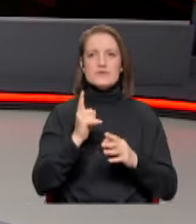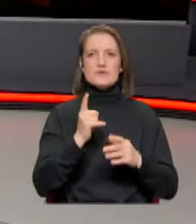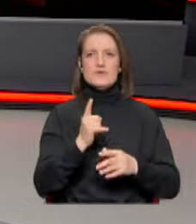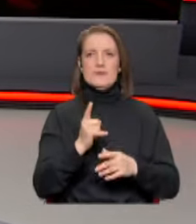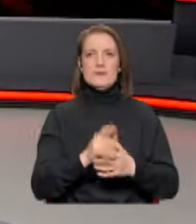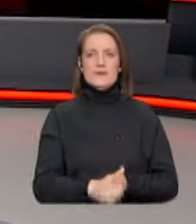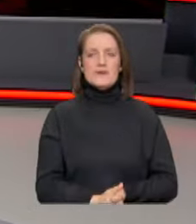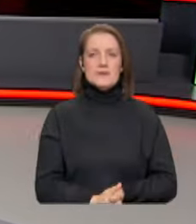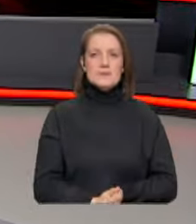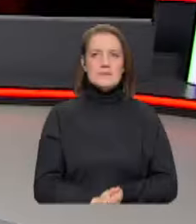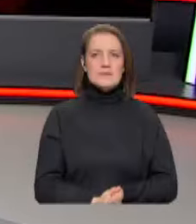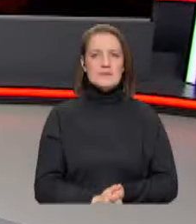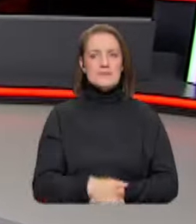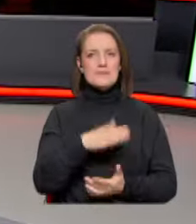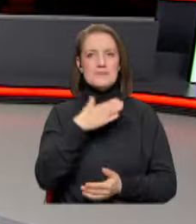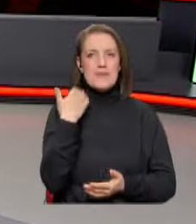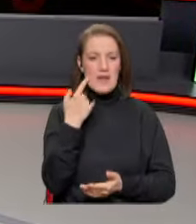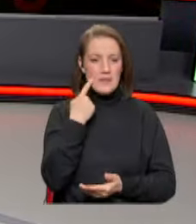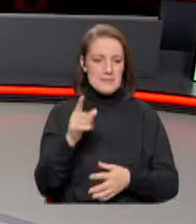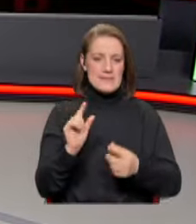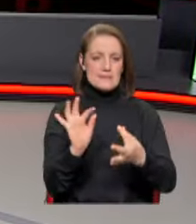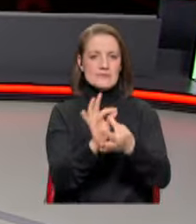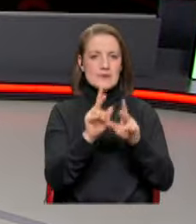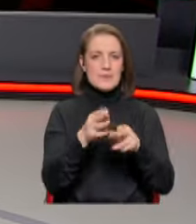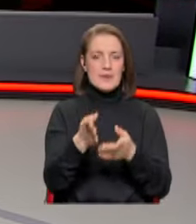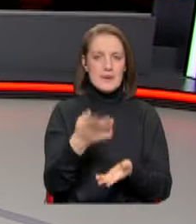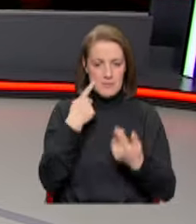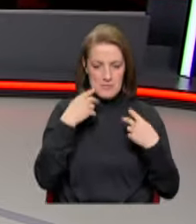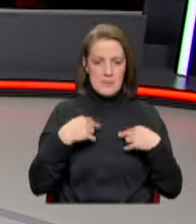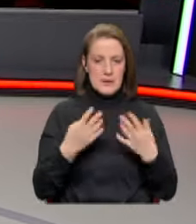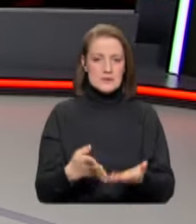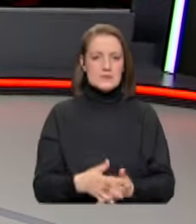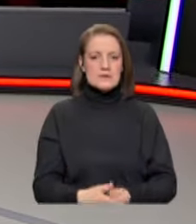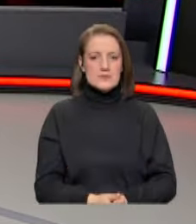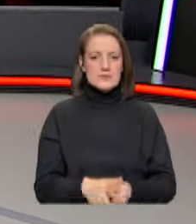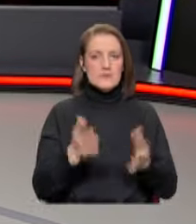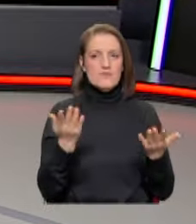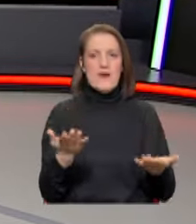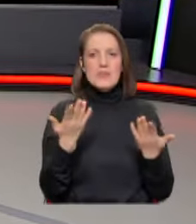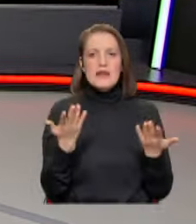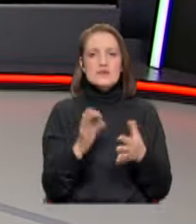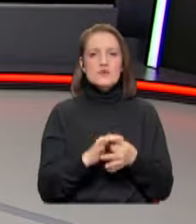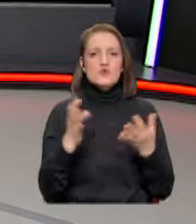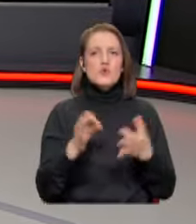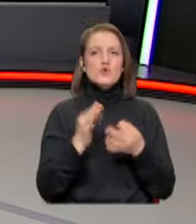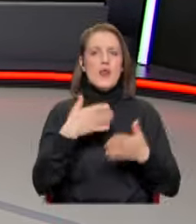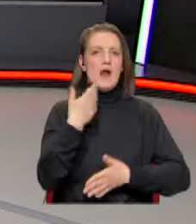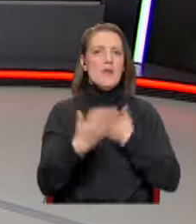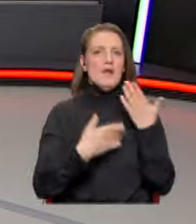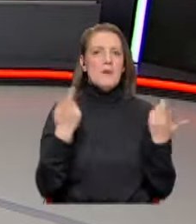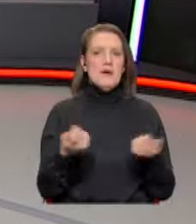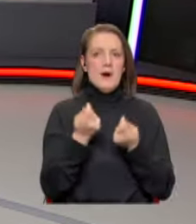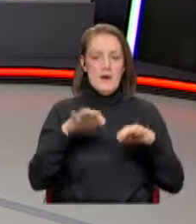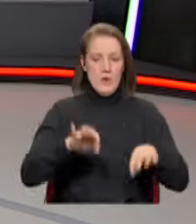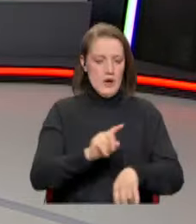tibon stek filan Şu halimize bakın ve nasıl çözüleceğini Anlatmaya çalışıyoruz